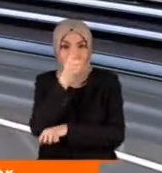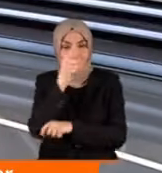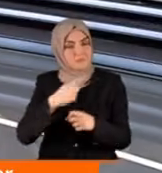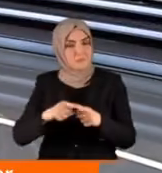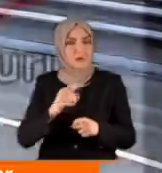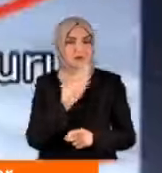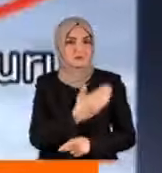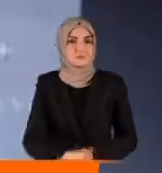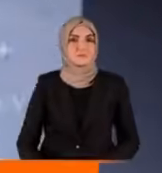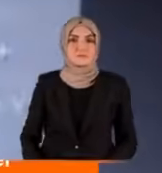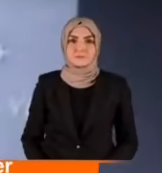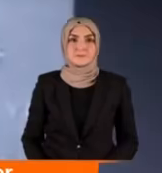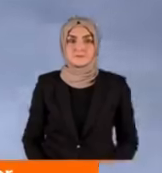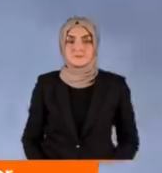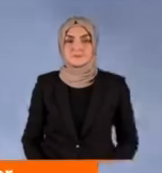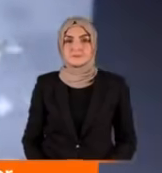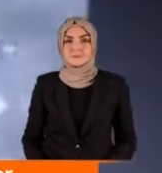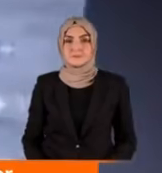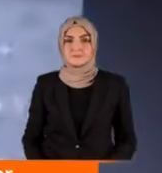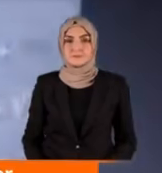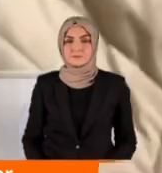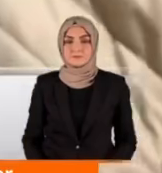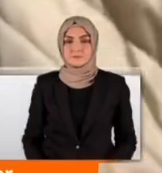paylaş bu